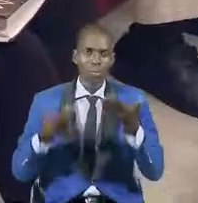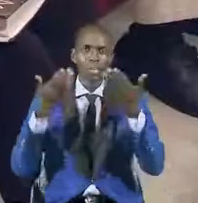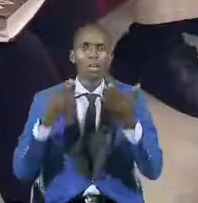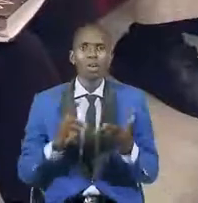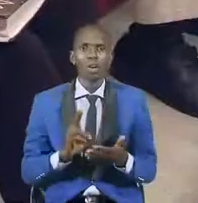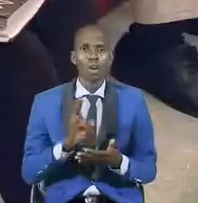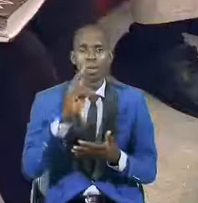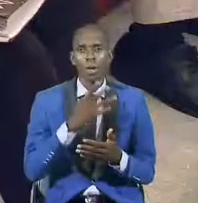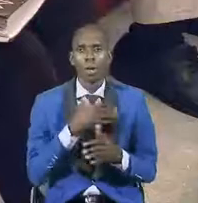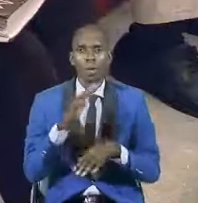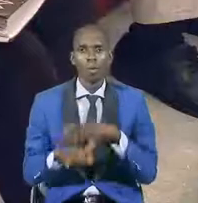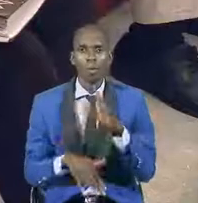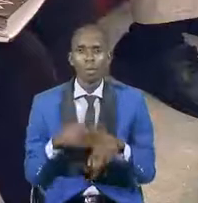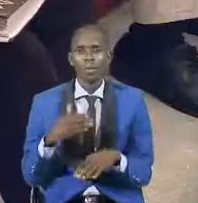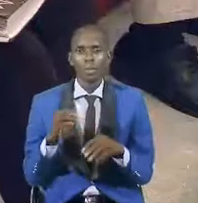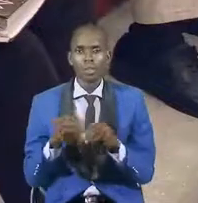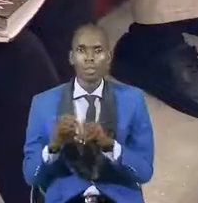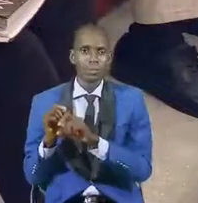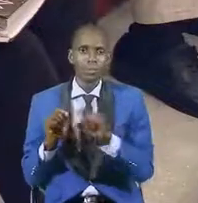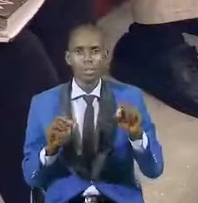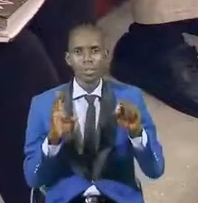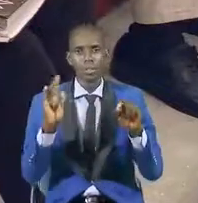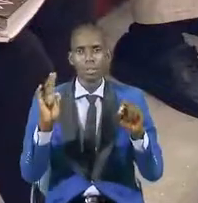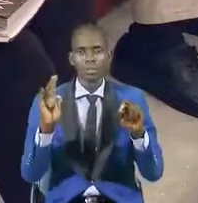lève-toi et marche. Voilà le